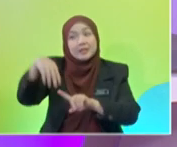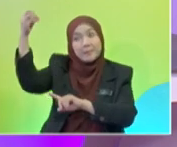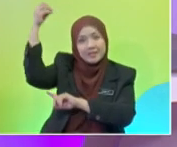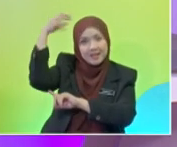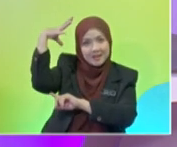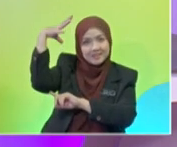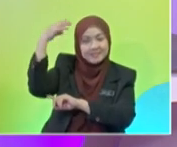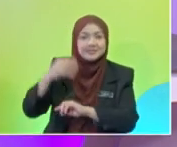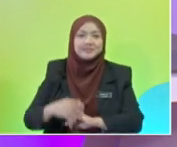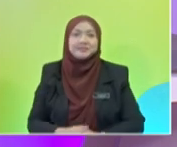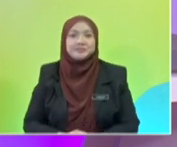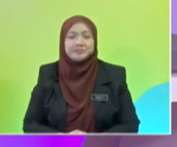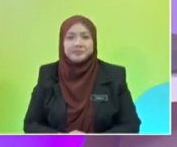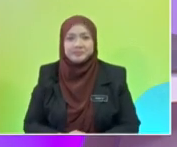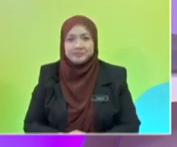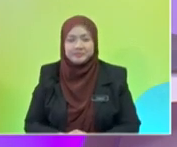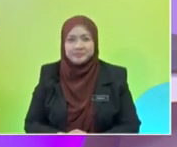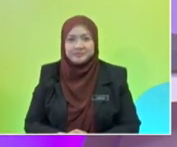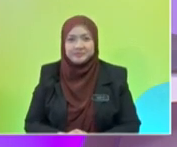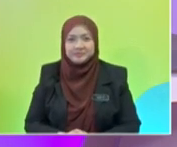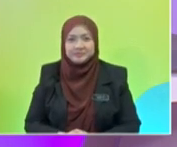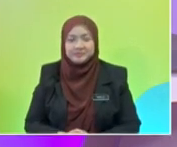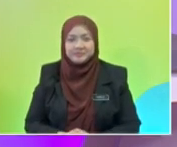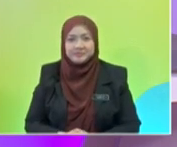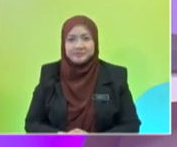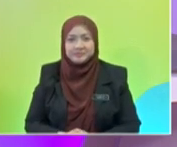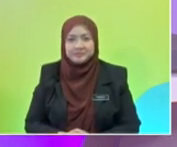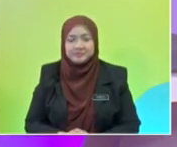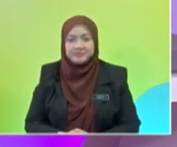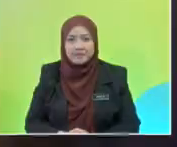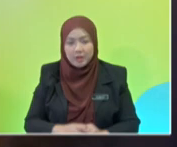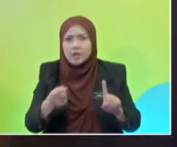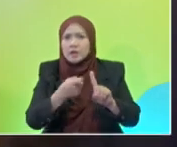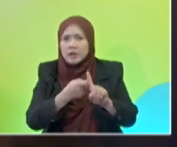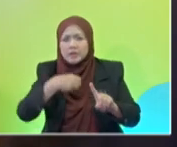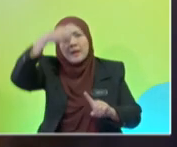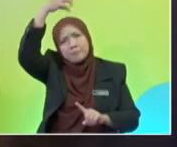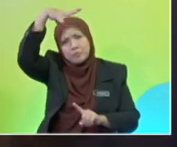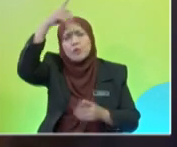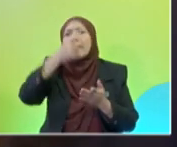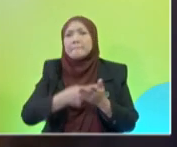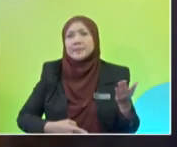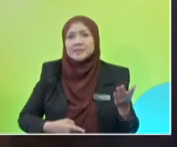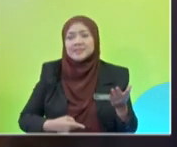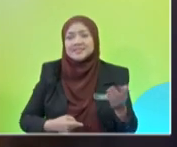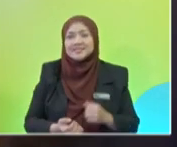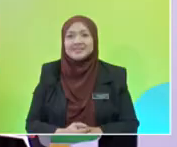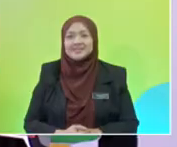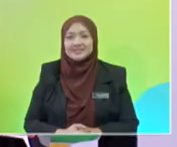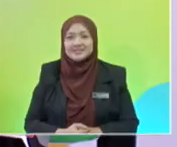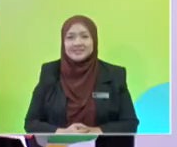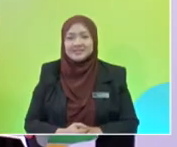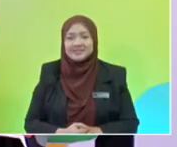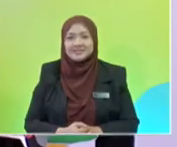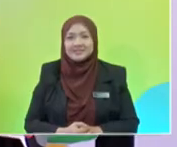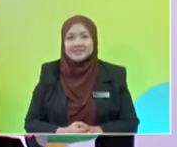dengan gambar yang mengeluarkan cahaya dari lampu dari kategori lampu kali depan Kak Cantika nih Kak Cantika rasa